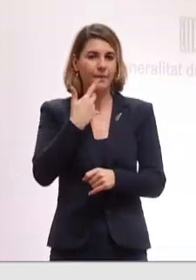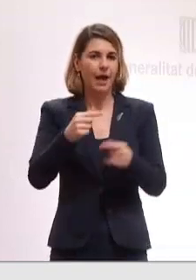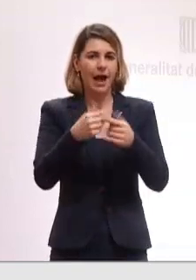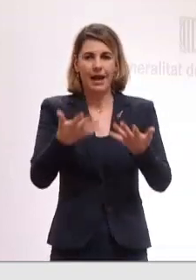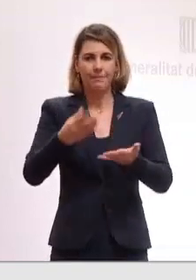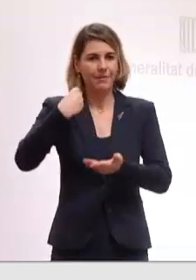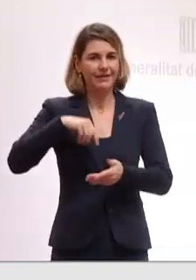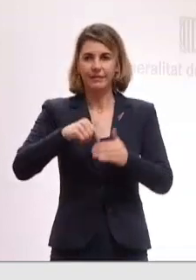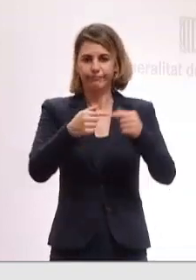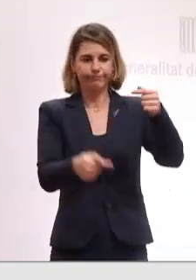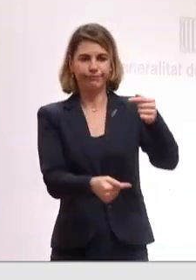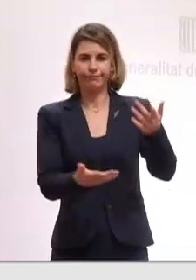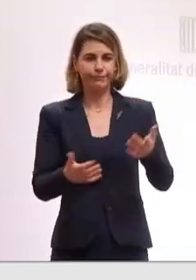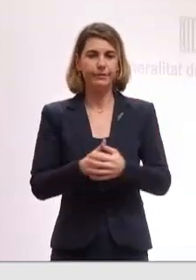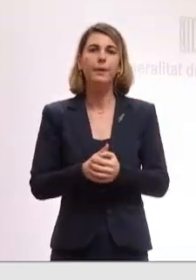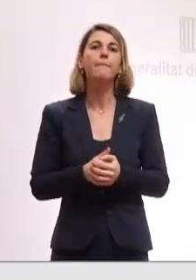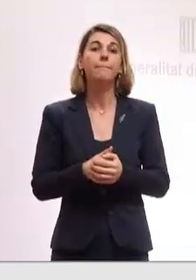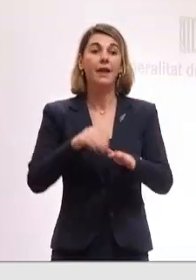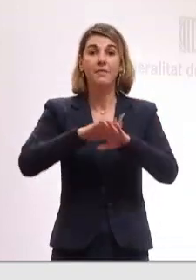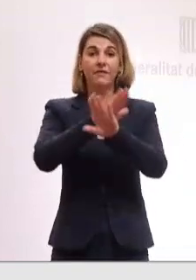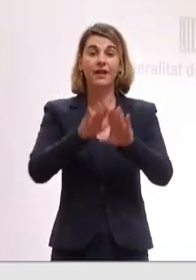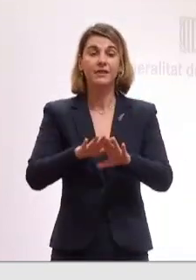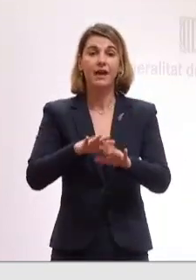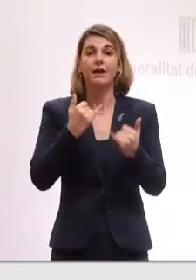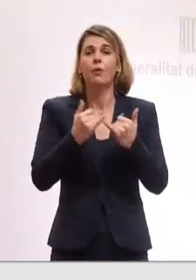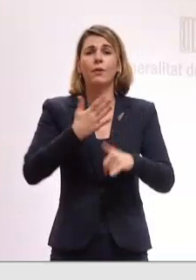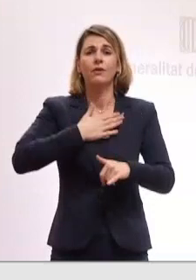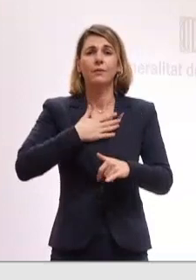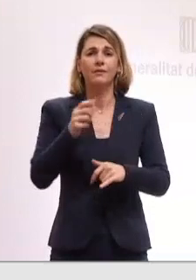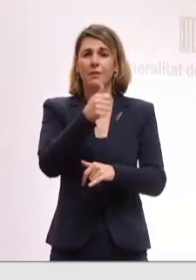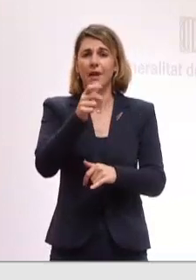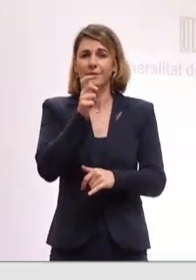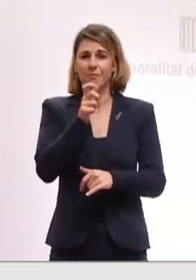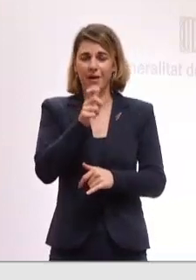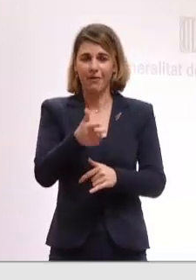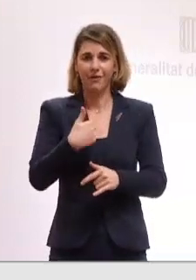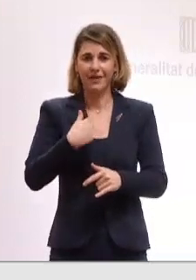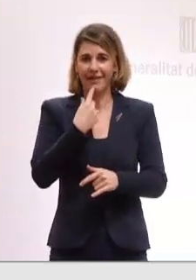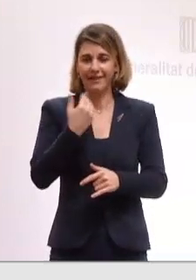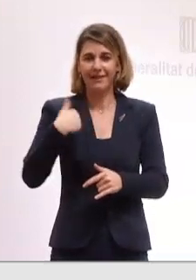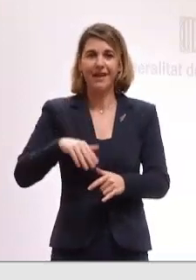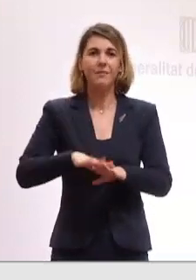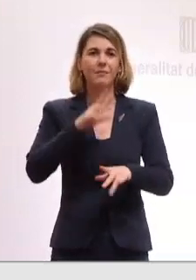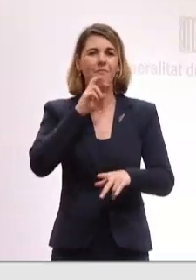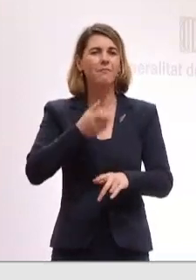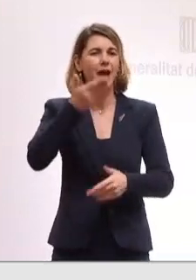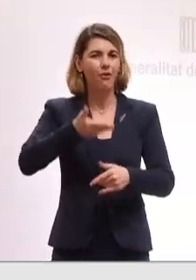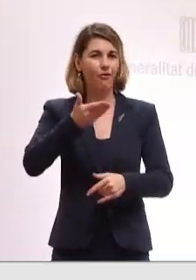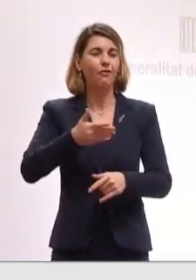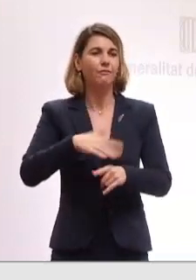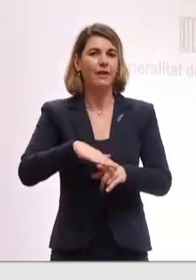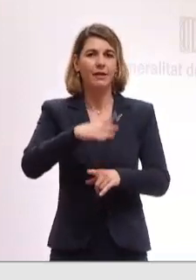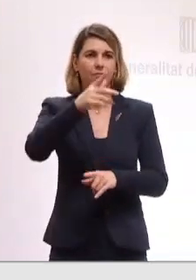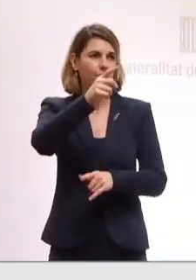infrarepresentat. I per finalitzar, recupero les meves primeres paraules per posar en valor la importància de la tasca